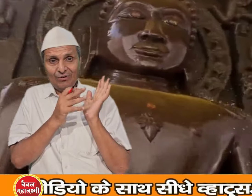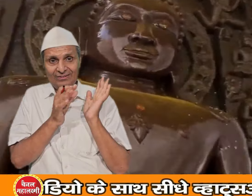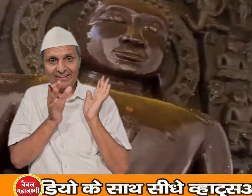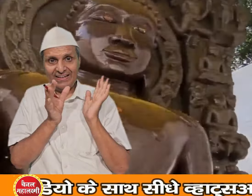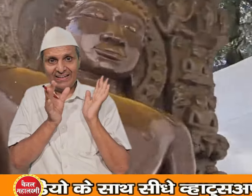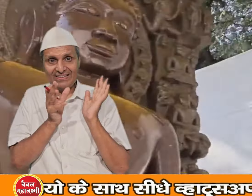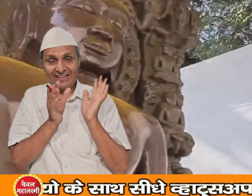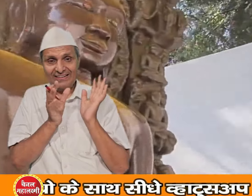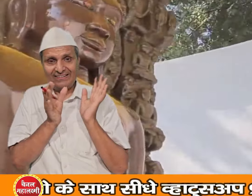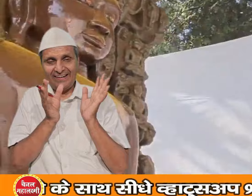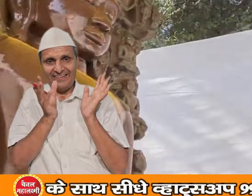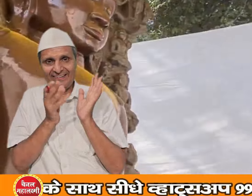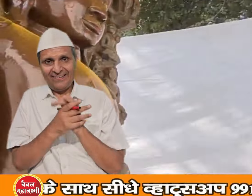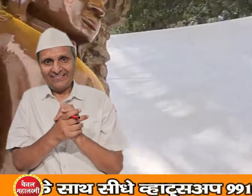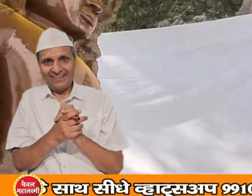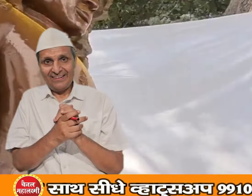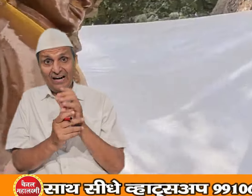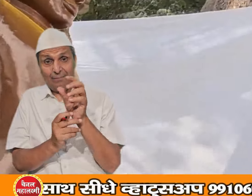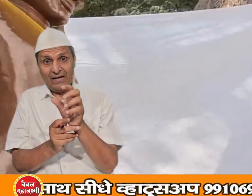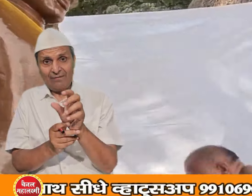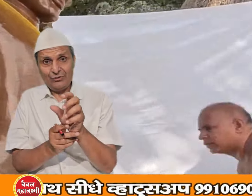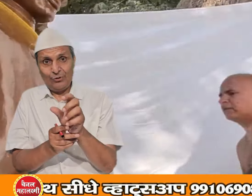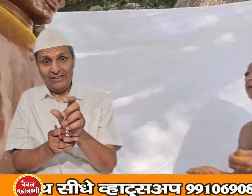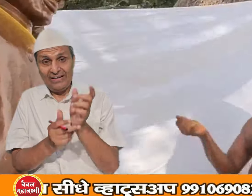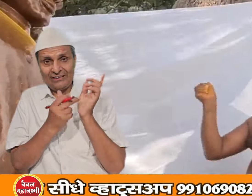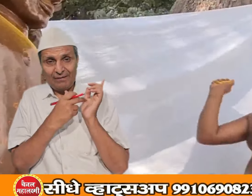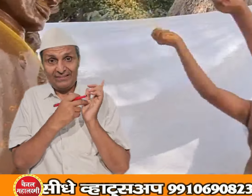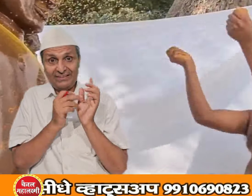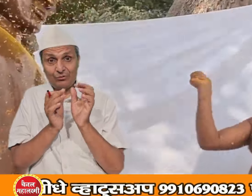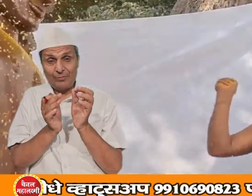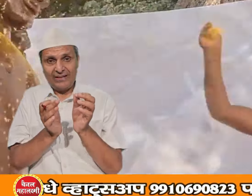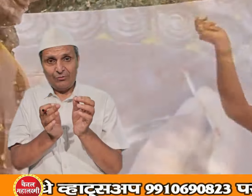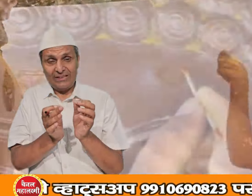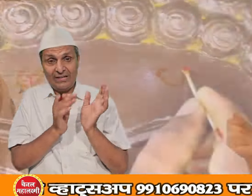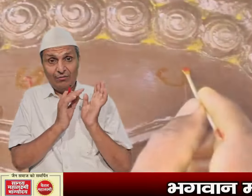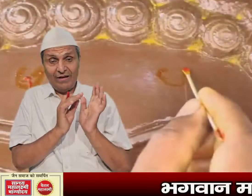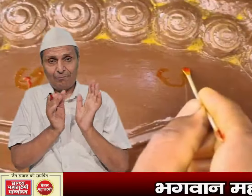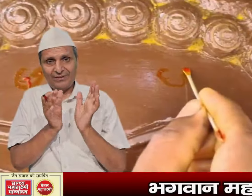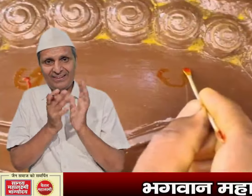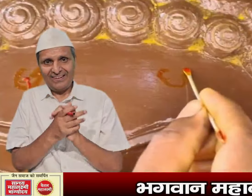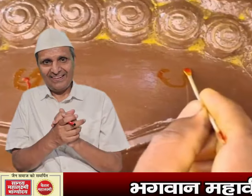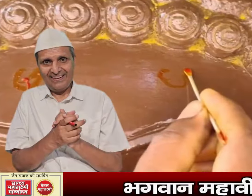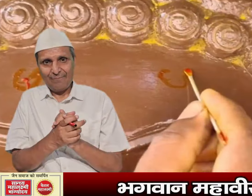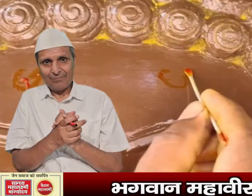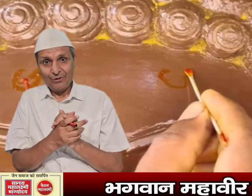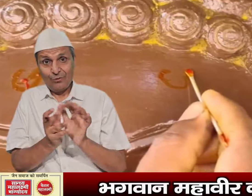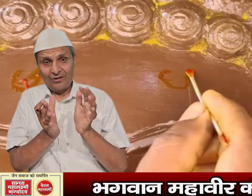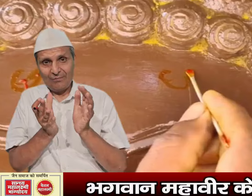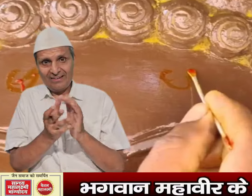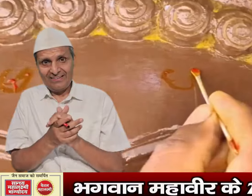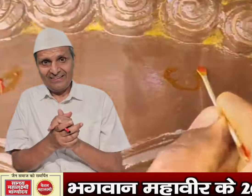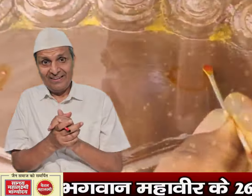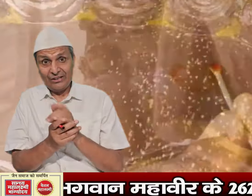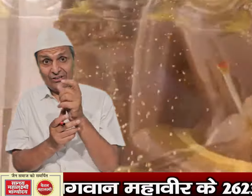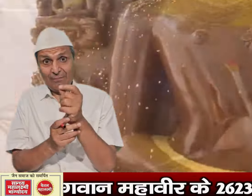थी और देख रहे हैं कैसे यह टेंट हिल रहा था अभी हवा शुरू हुई थी तब का ये दृश्य उस समय कैद हुआ था वह आपको दिखा रहे हैं लोग